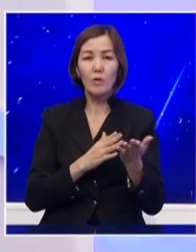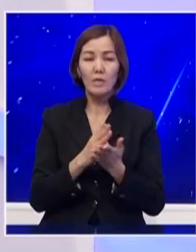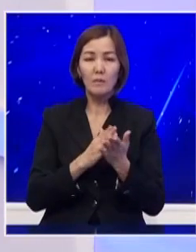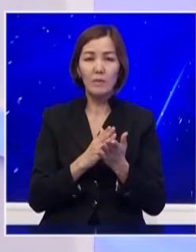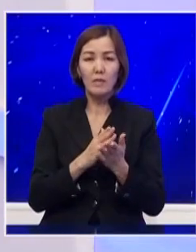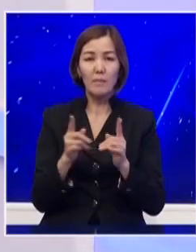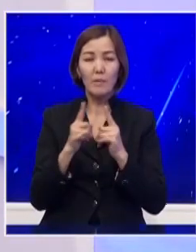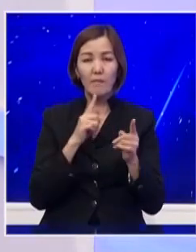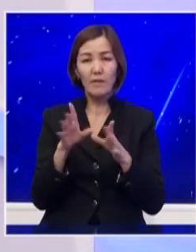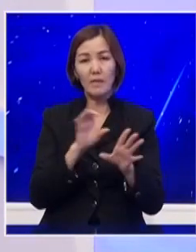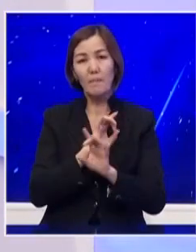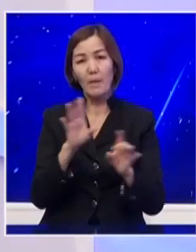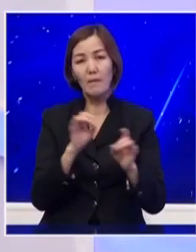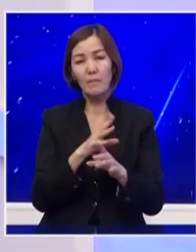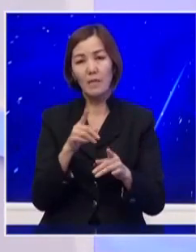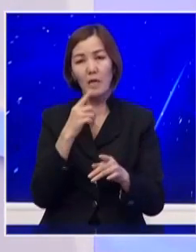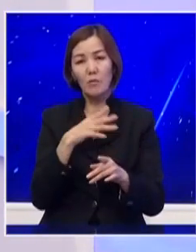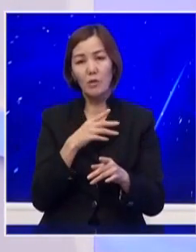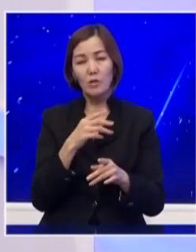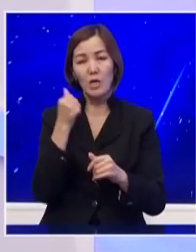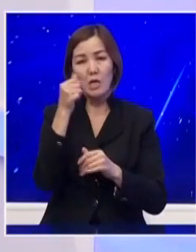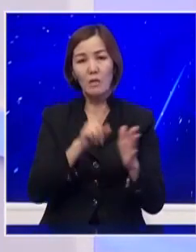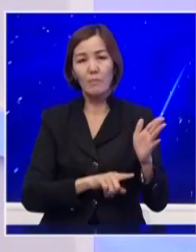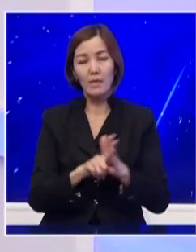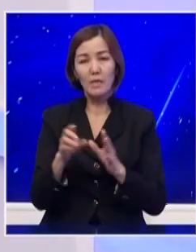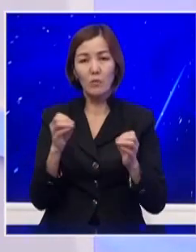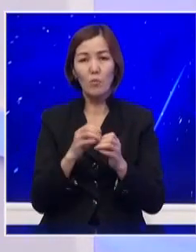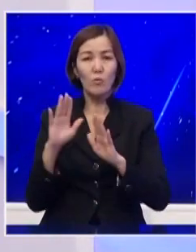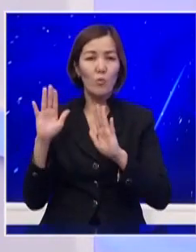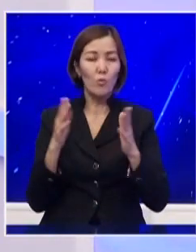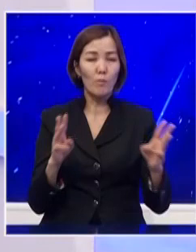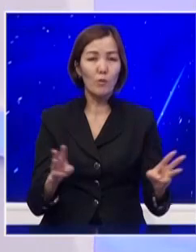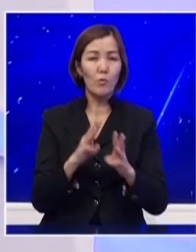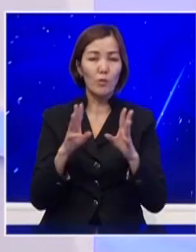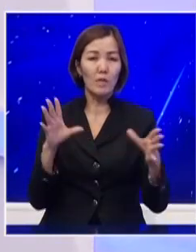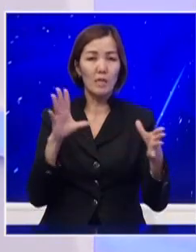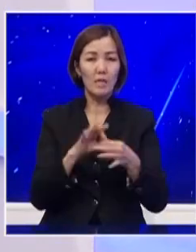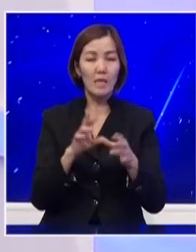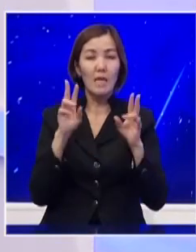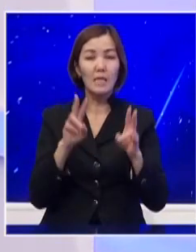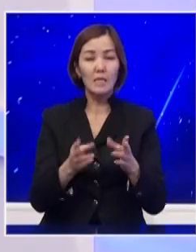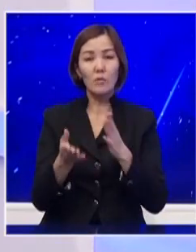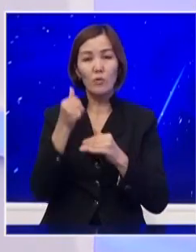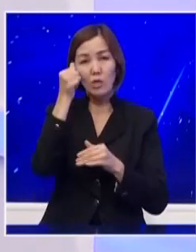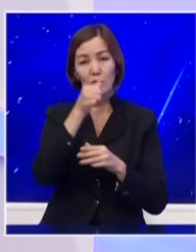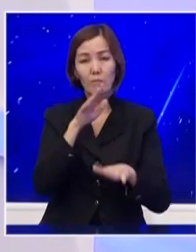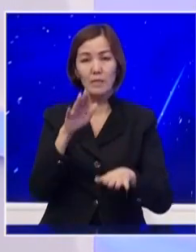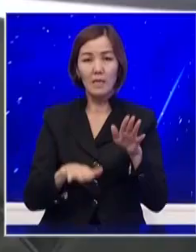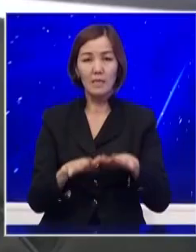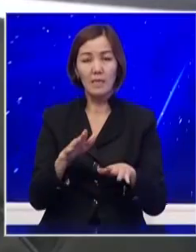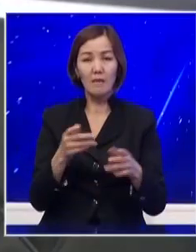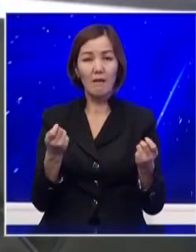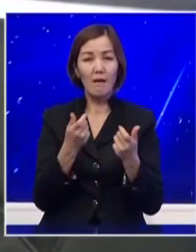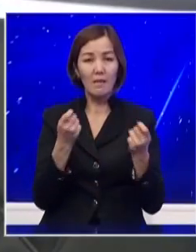қызметкерлері баспасөз брифингі барысында мәлімдеді. Айтуларынша, жыл басынан 10 орман өрті тіркелген. Десе де өткен жылмен салыстырғанда